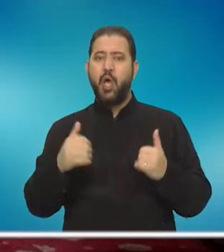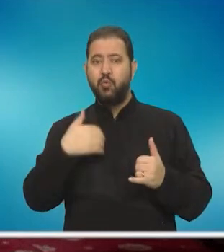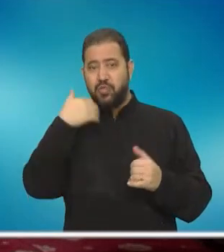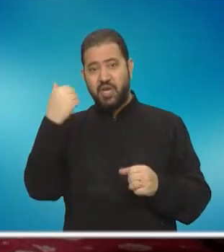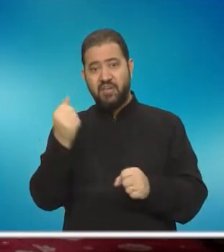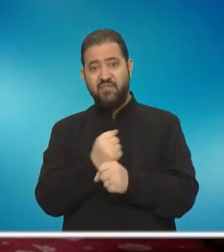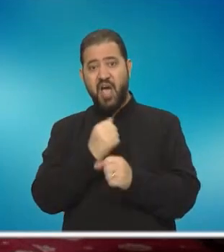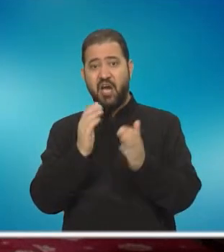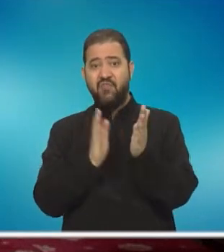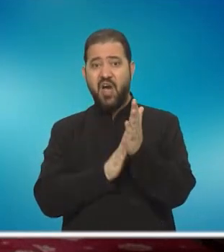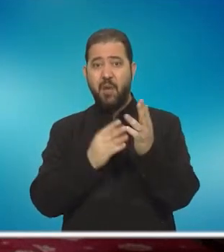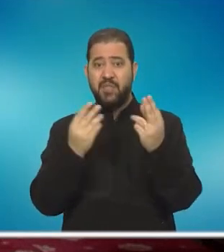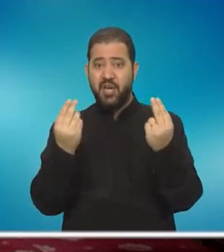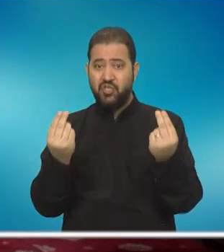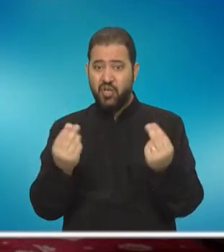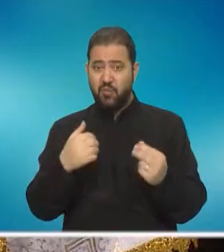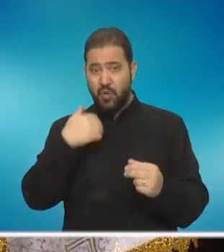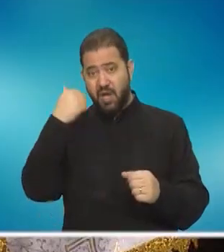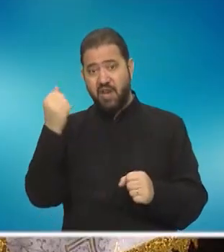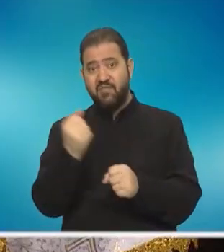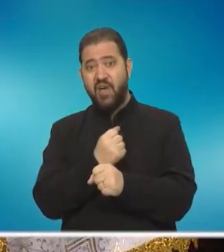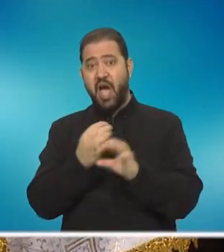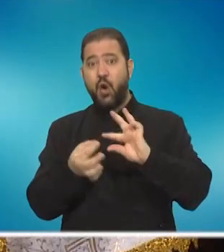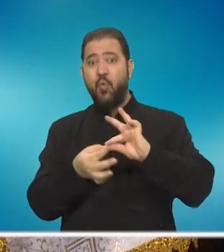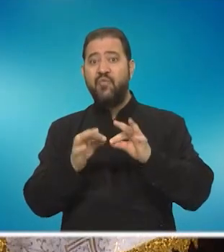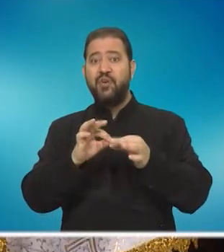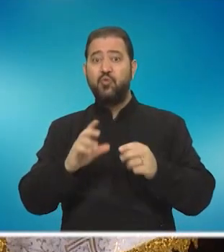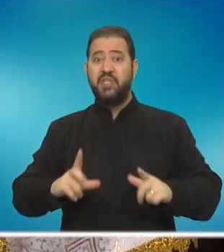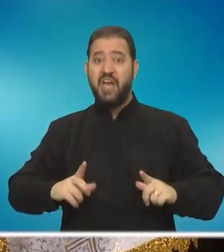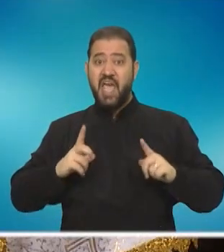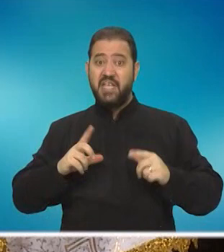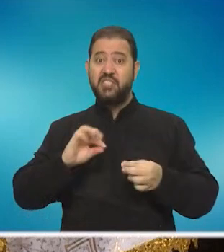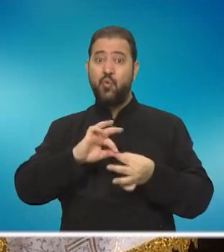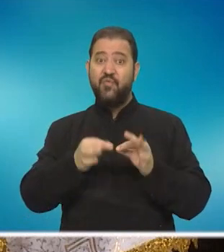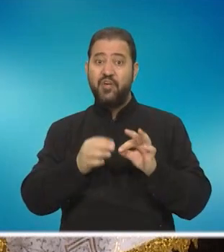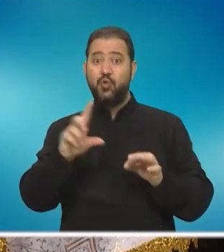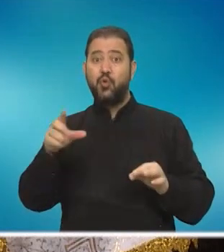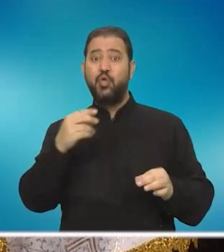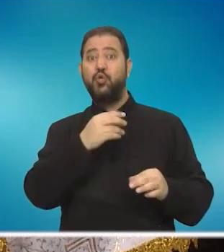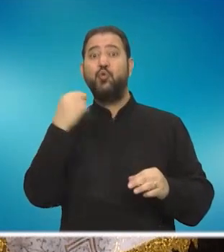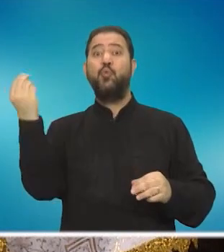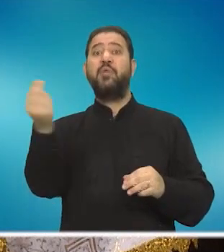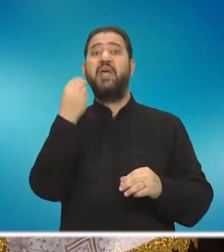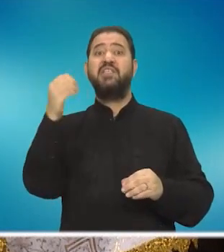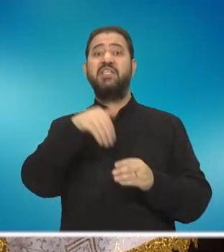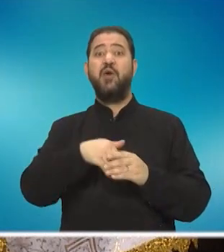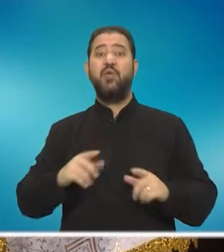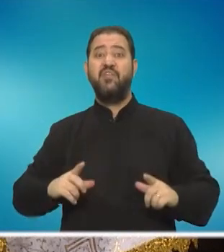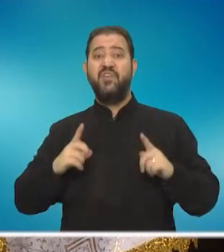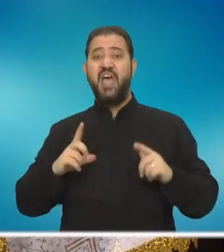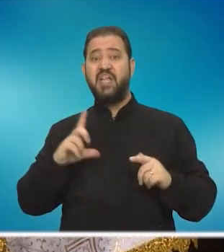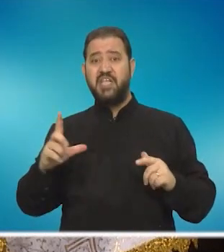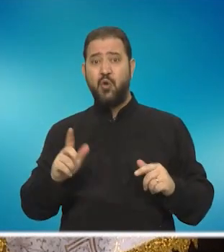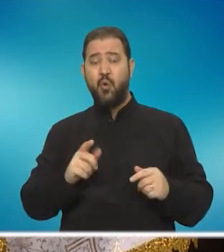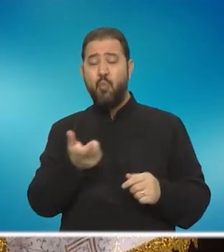săvârșesc faptele cele bune, atunci când împlinesc cuvântul lui Dumnezeu, când încearcă să fie virtuoși. Nu înseamnă că și